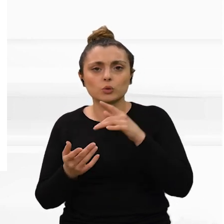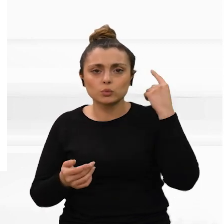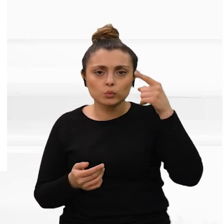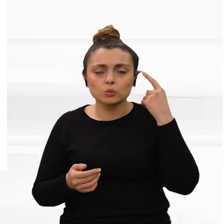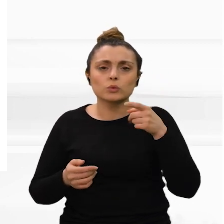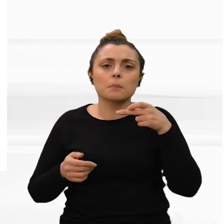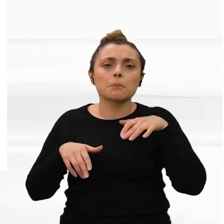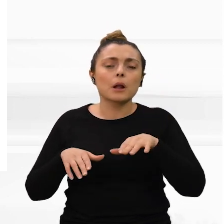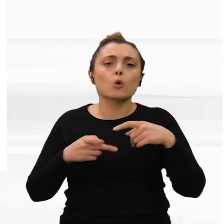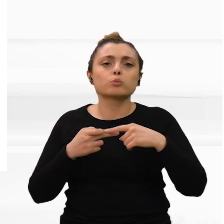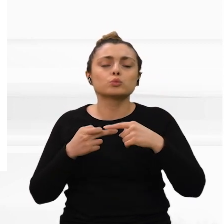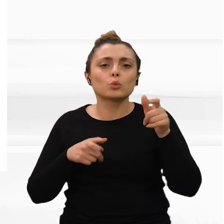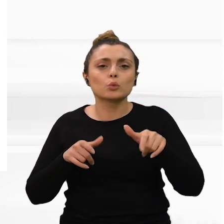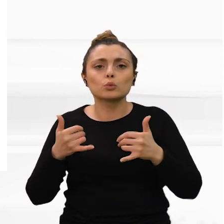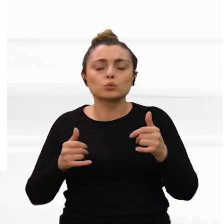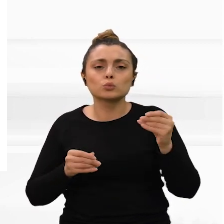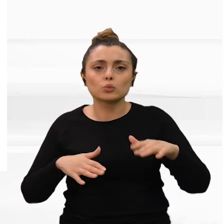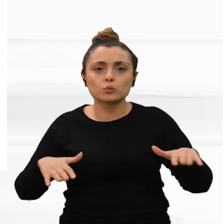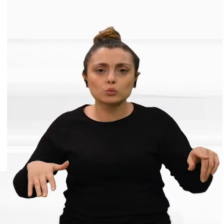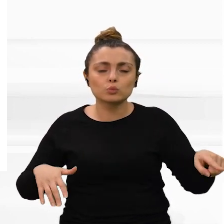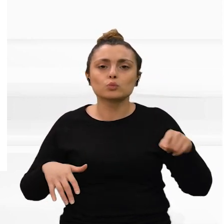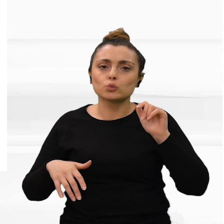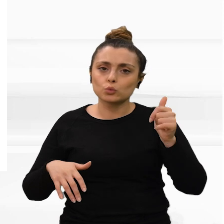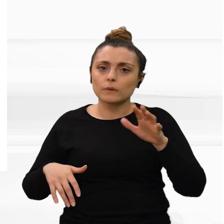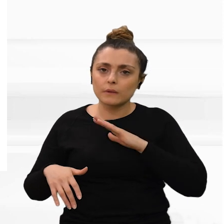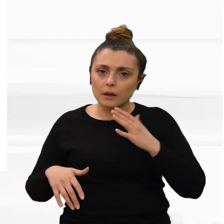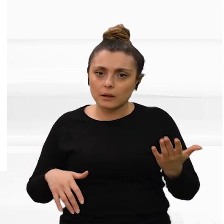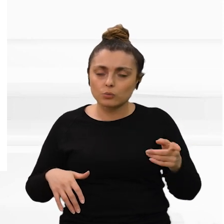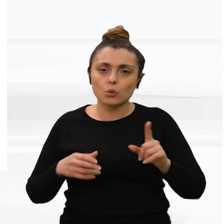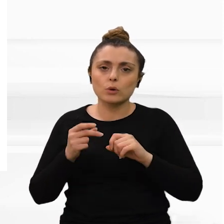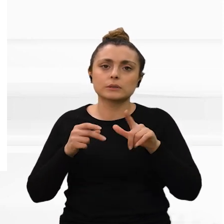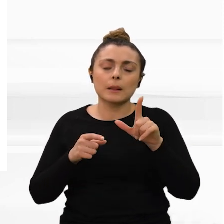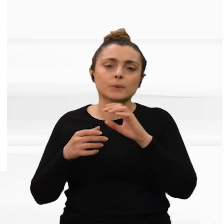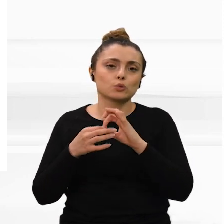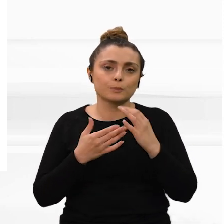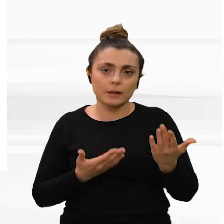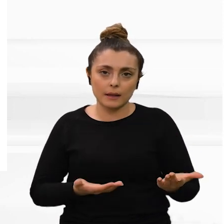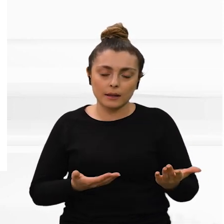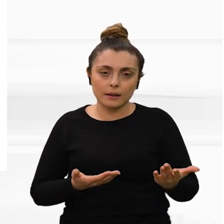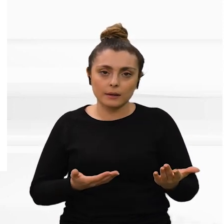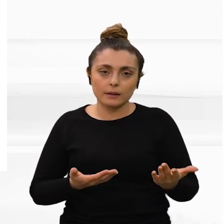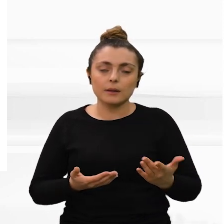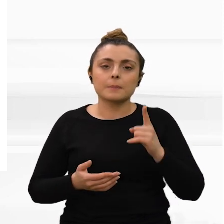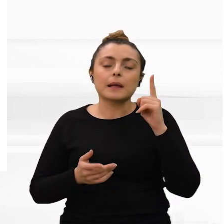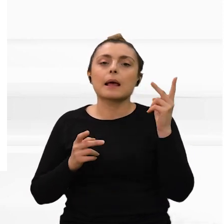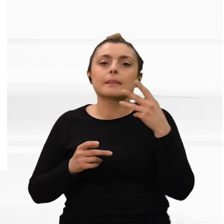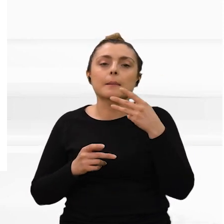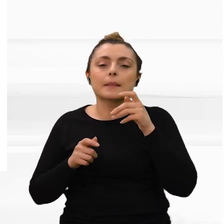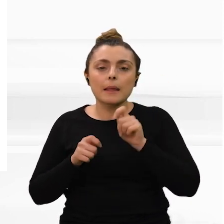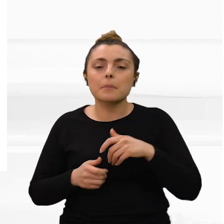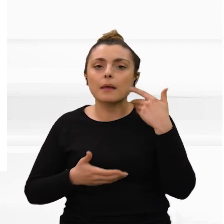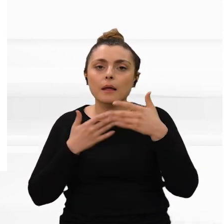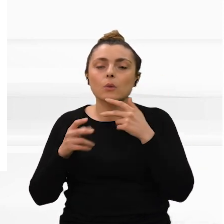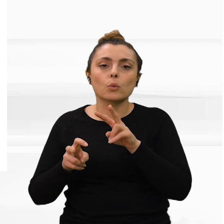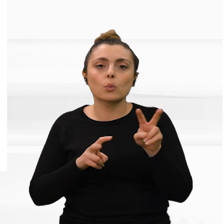karşıya düşünen farklarda Robinson cunuk oynayan çocuklar Bugün de var bu da özel bir cümle Arkadaşlar bir edebiyat